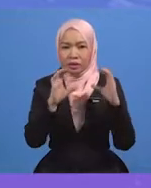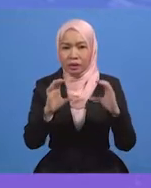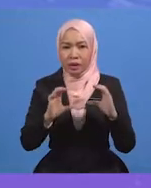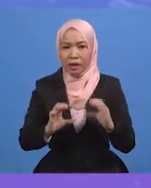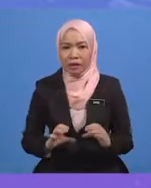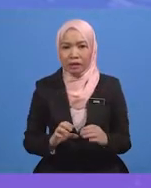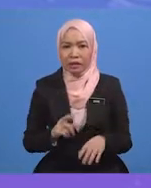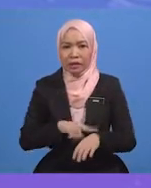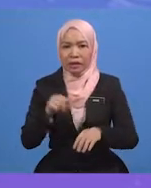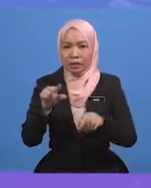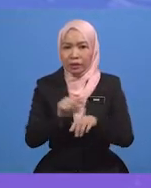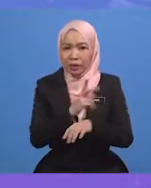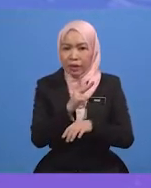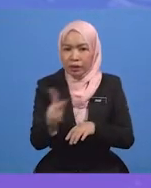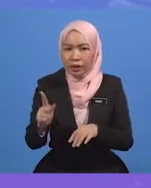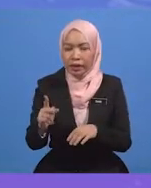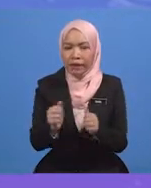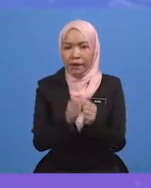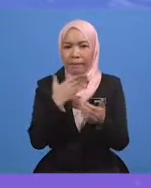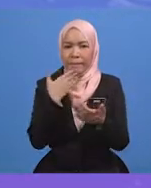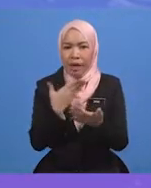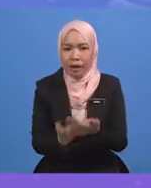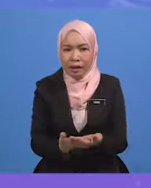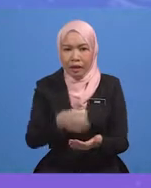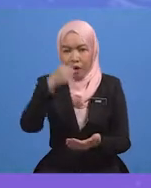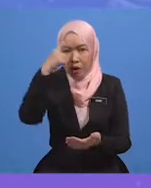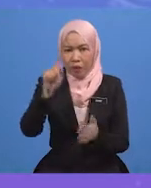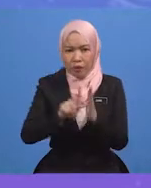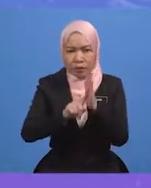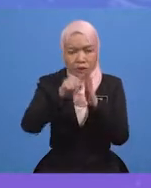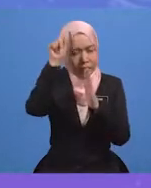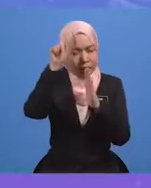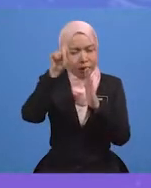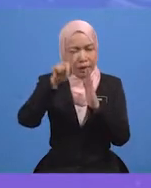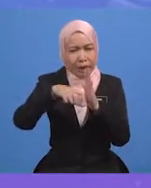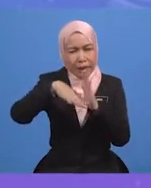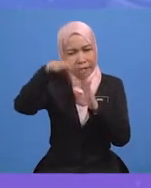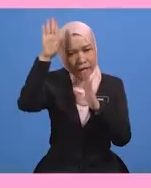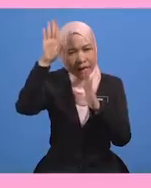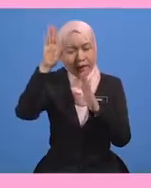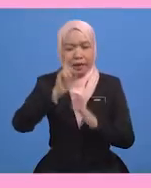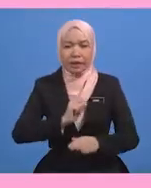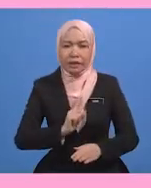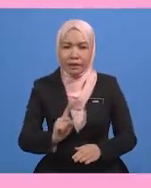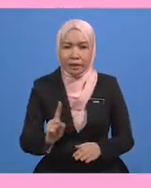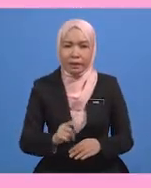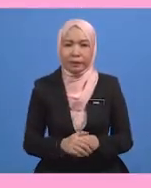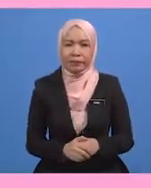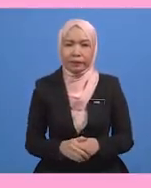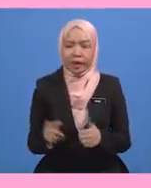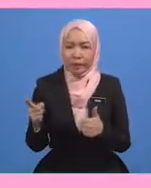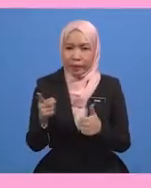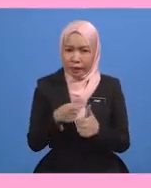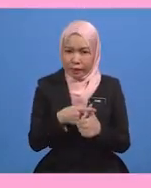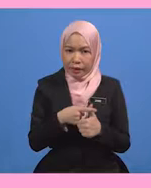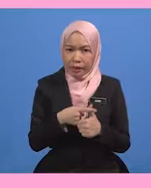depan matanya digunakan sebaik mungkin untuk meninggikan agama Allah. Pertama,